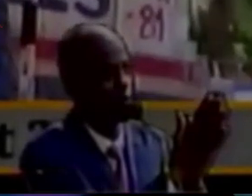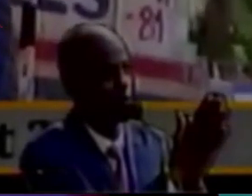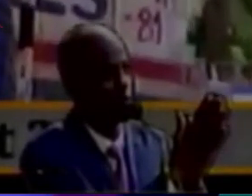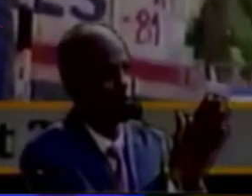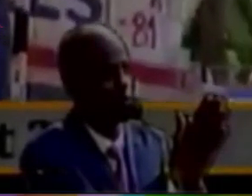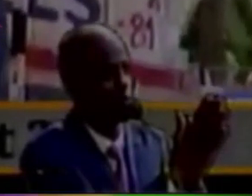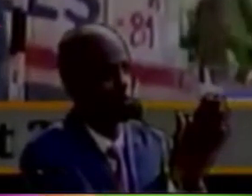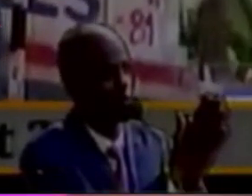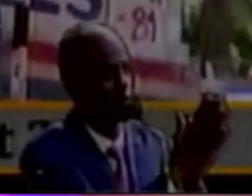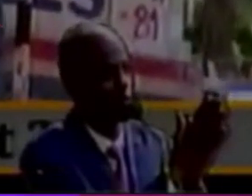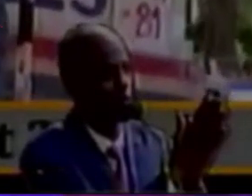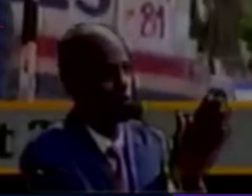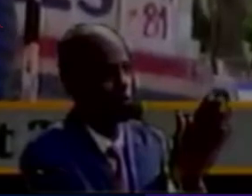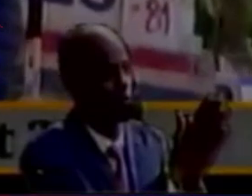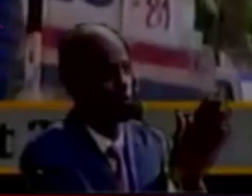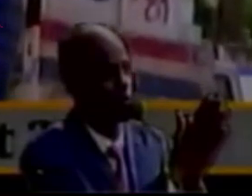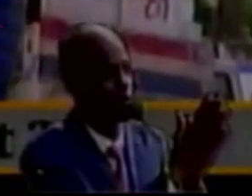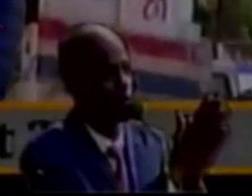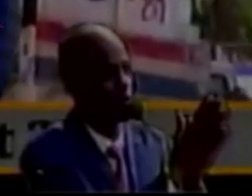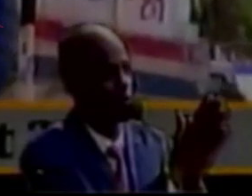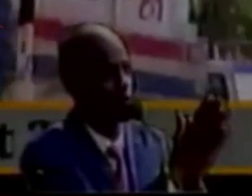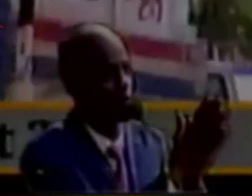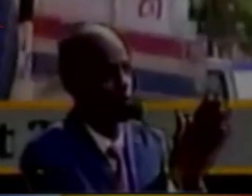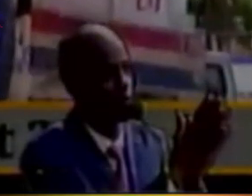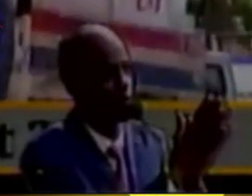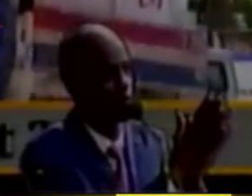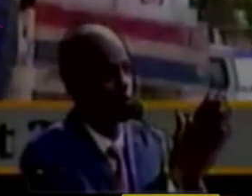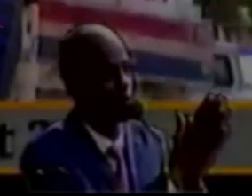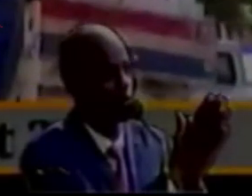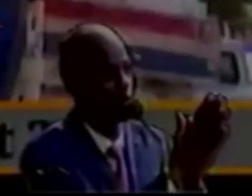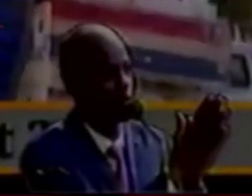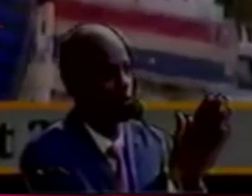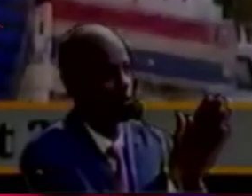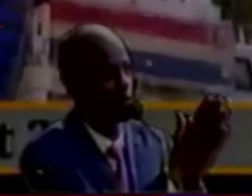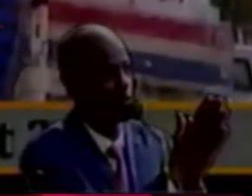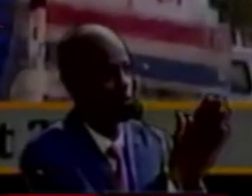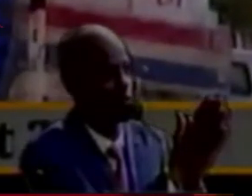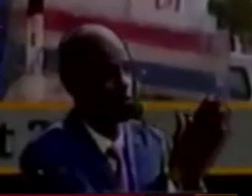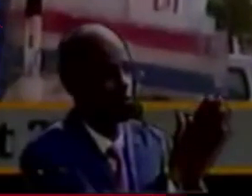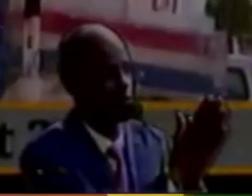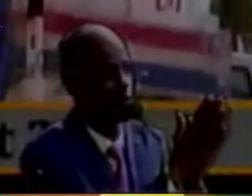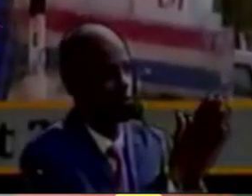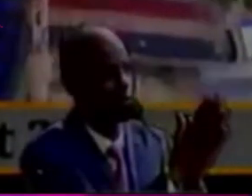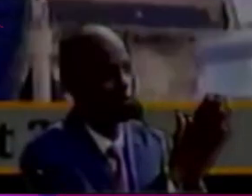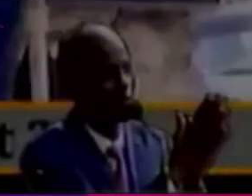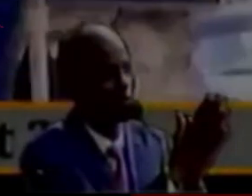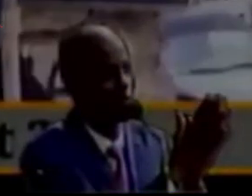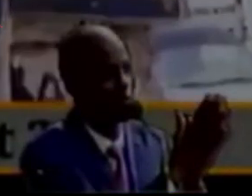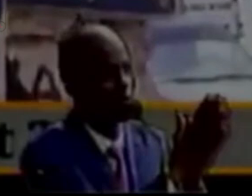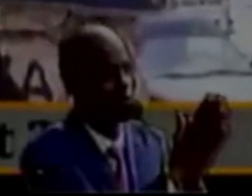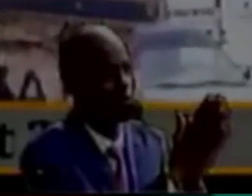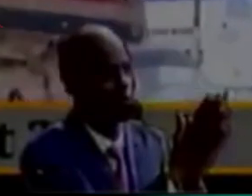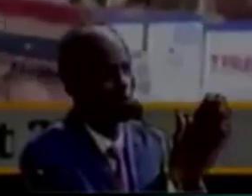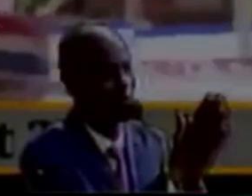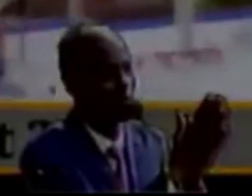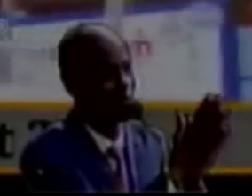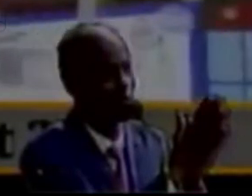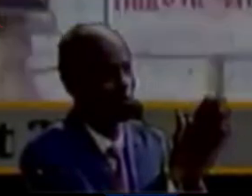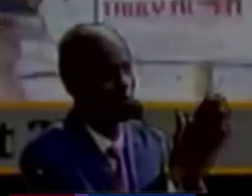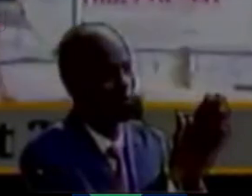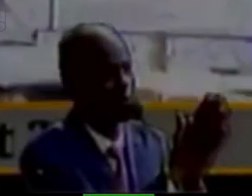de faire un peu. Mais quand vous avez un peu de temps, vous avez un peu. D'accord. Bon, depuis 2000